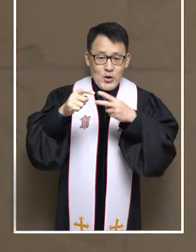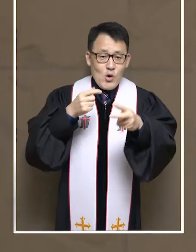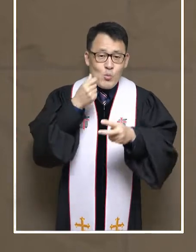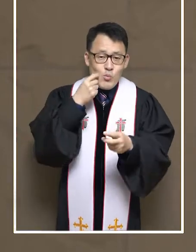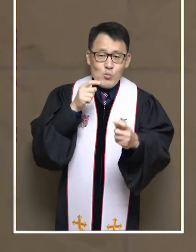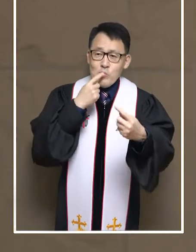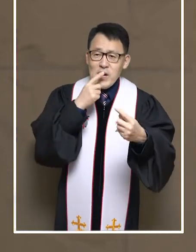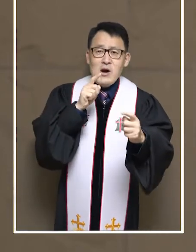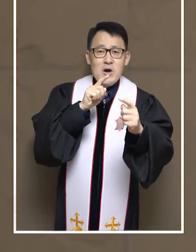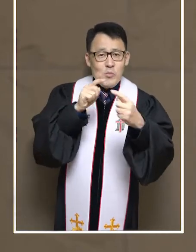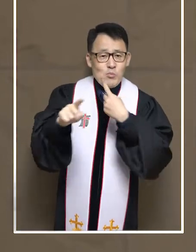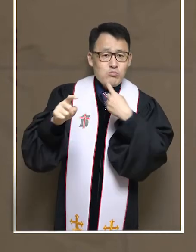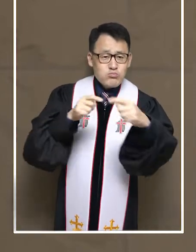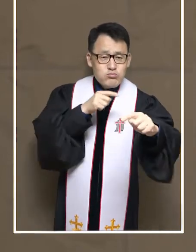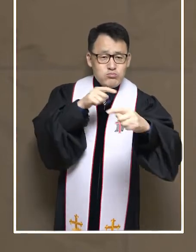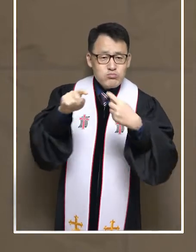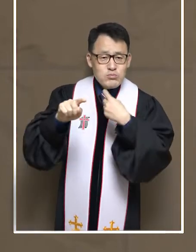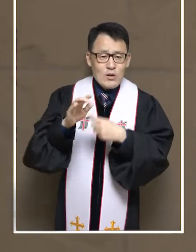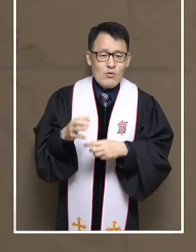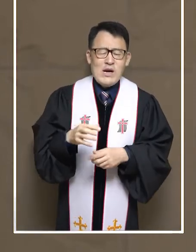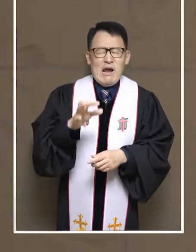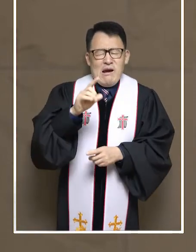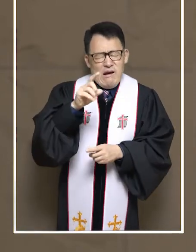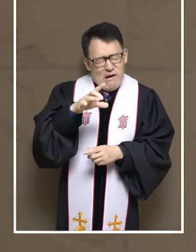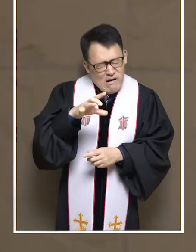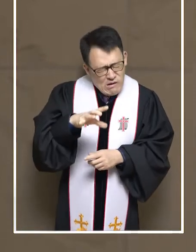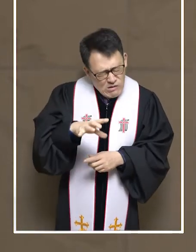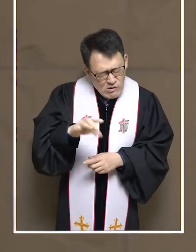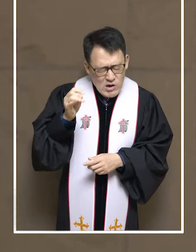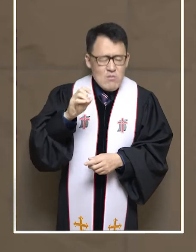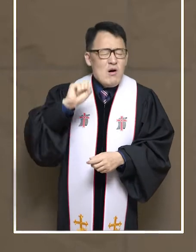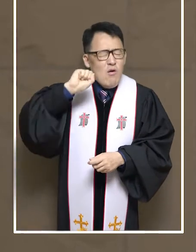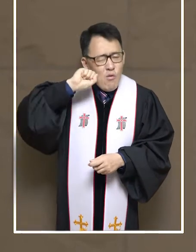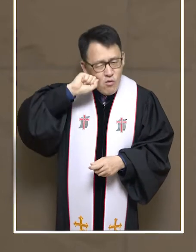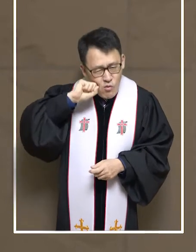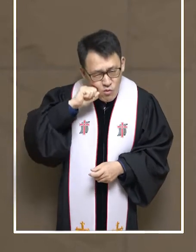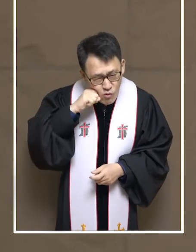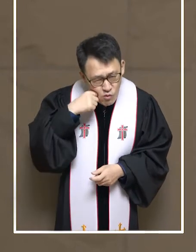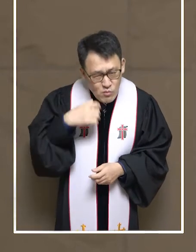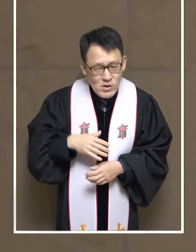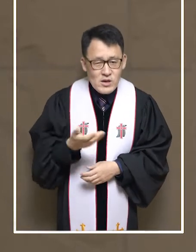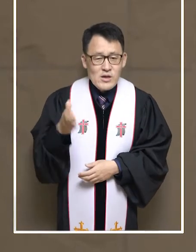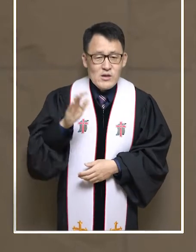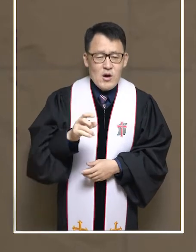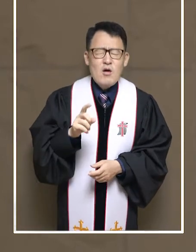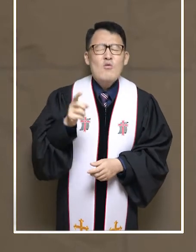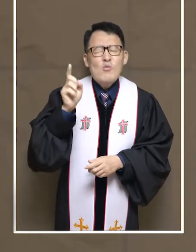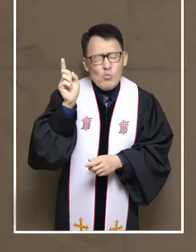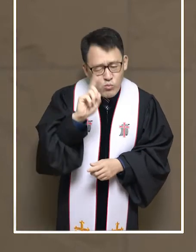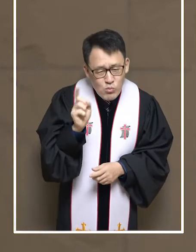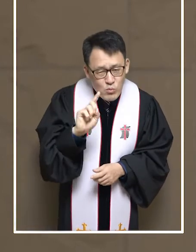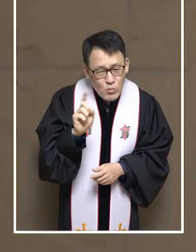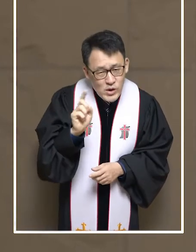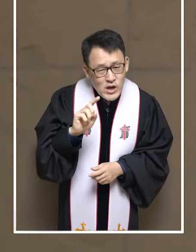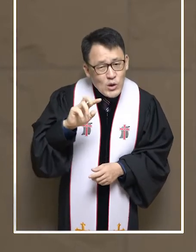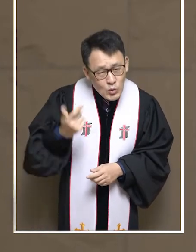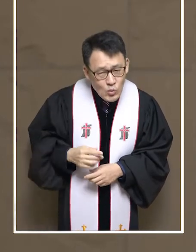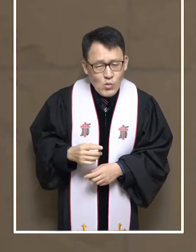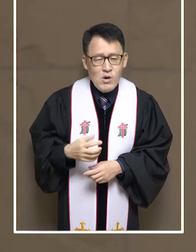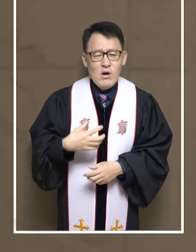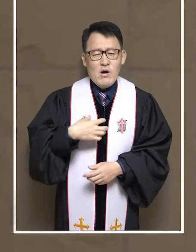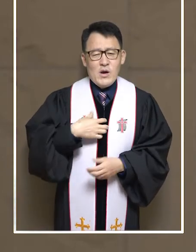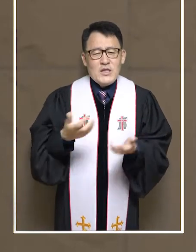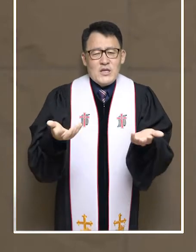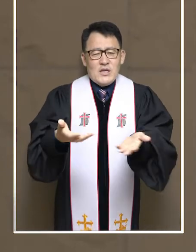수가 없고 하나같이 낯선 사람들 뿐이고, 그리고 무엇보다도 그동안 험한 일